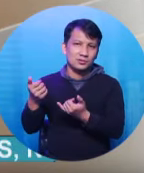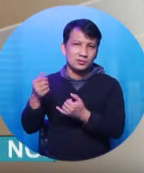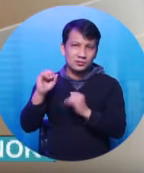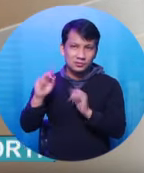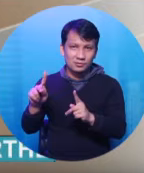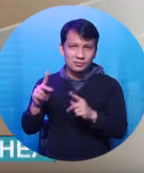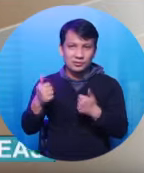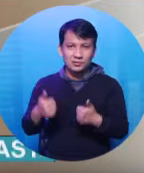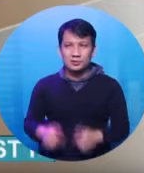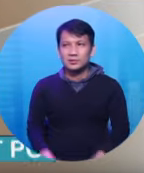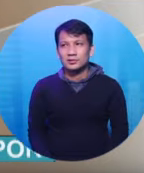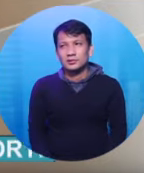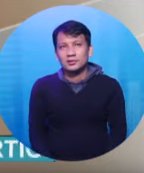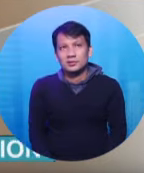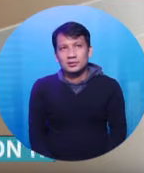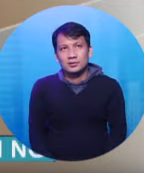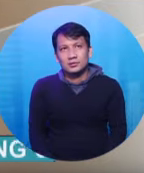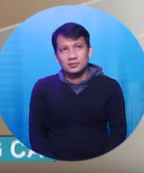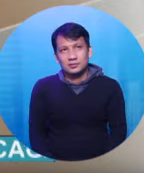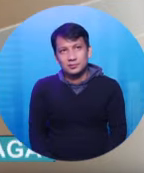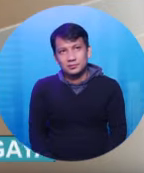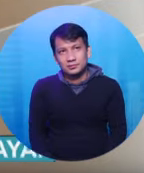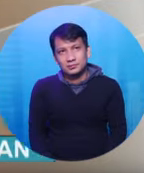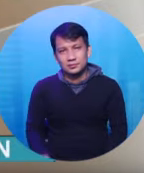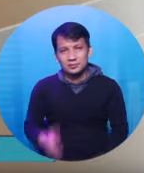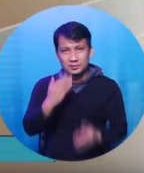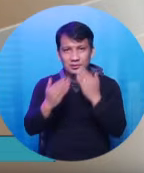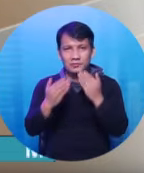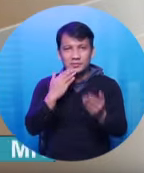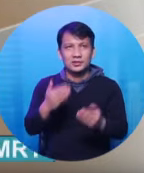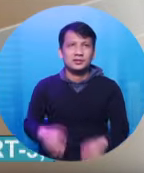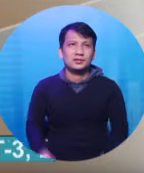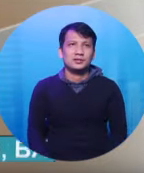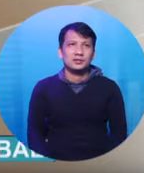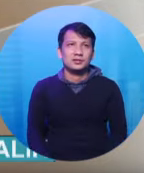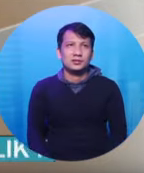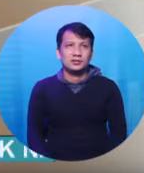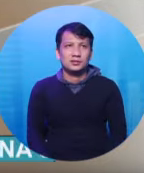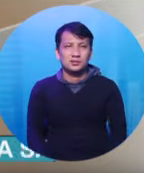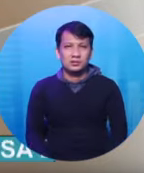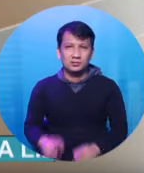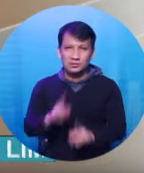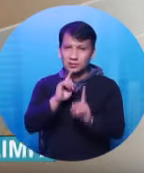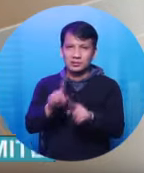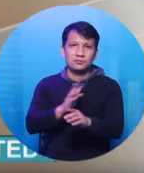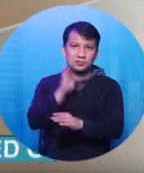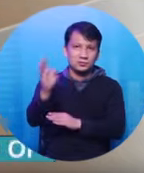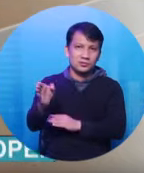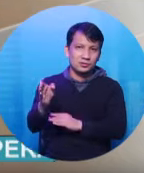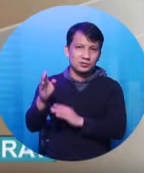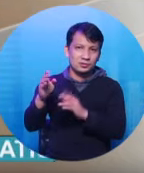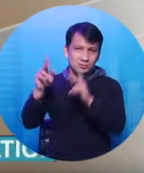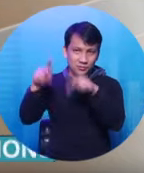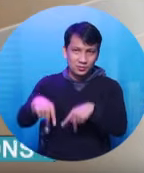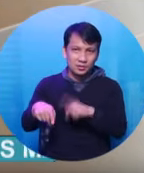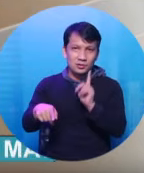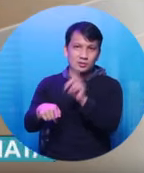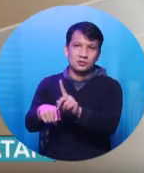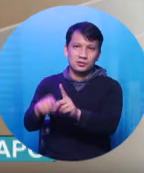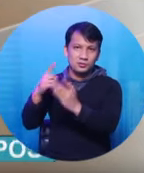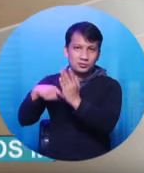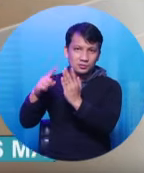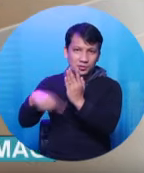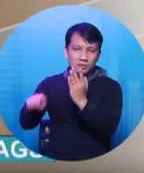sir? Salamat, sir. Sige po. Sir, yung reporter namin agad-agad pupunta dyan sa inyo in person para tingnan